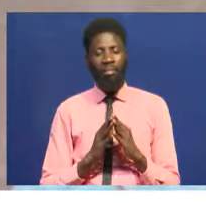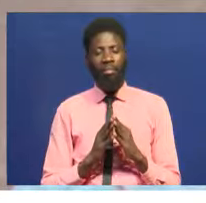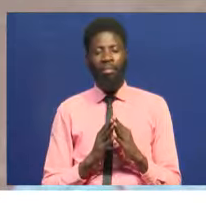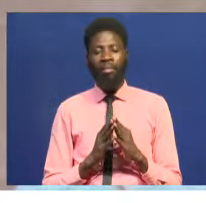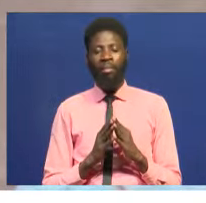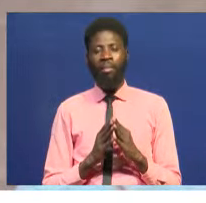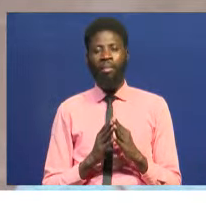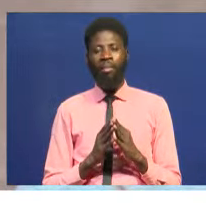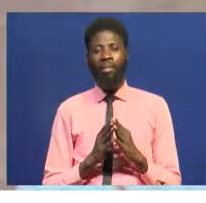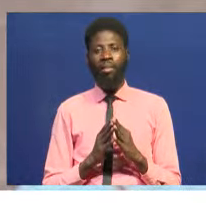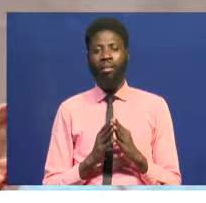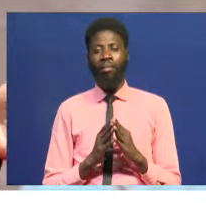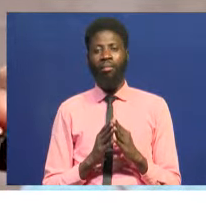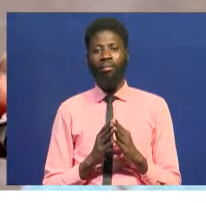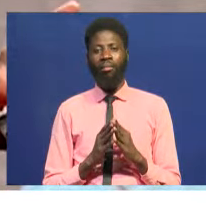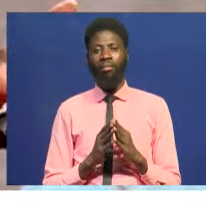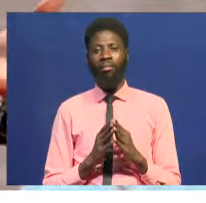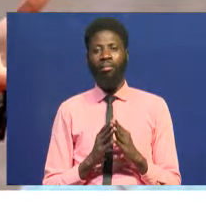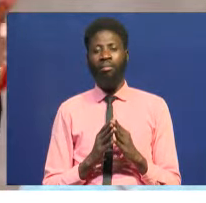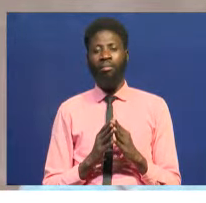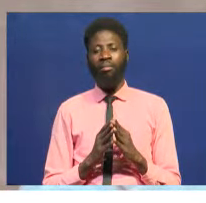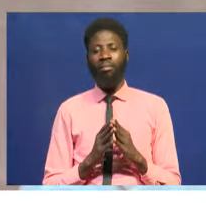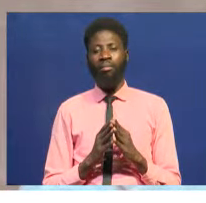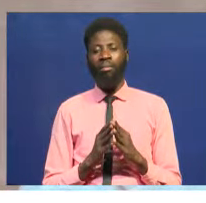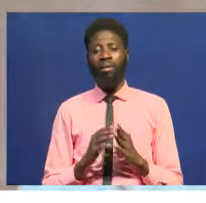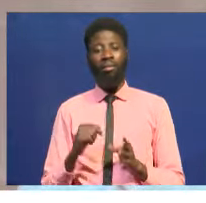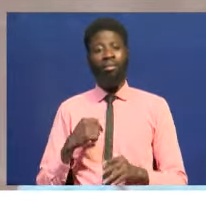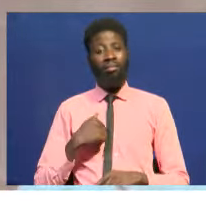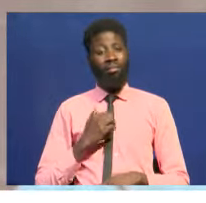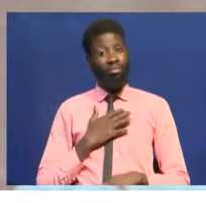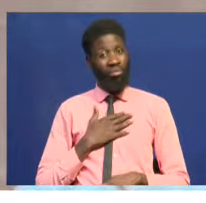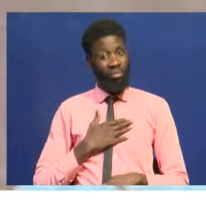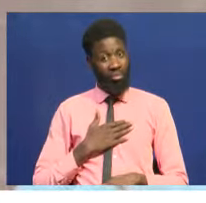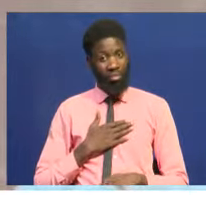Mimi pia naungana na viongozi wote